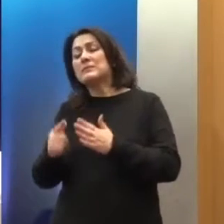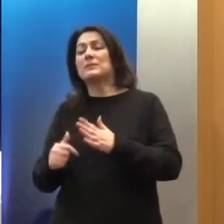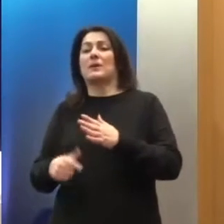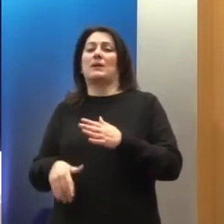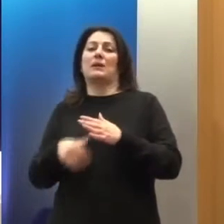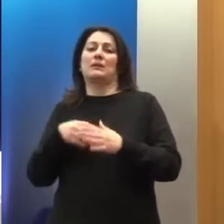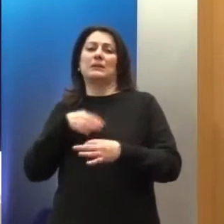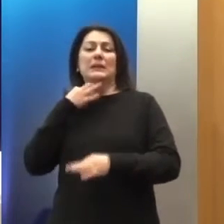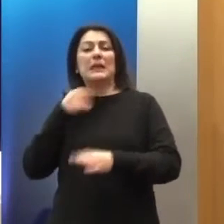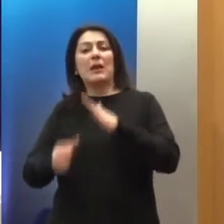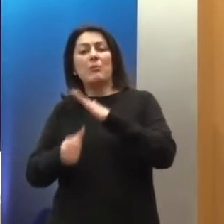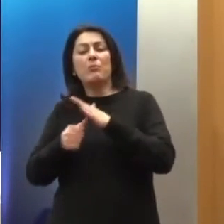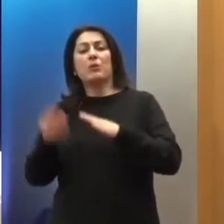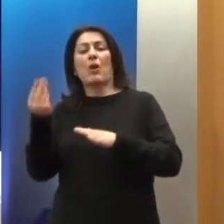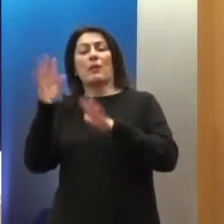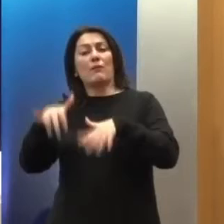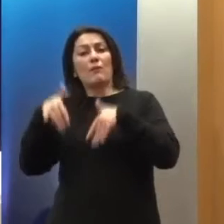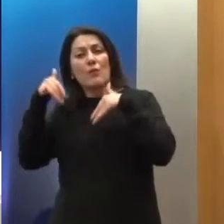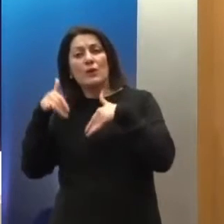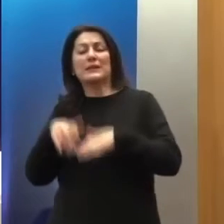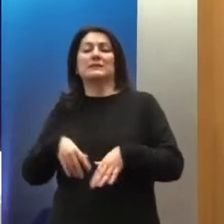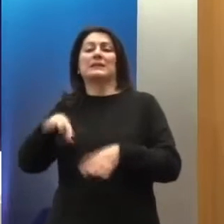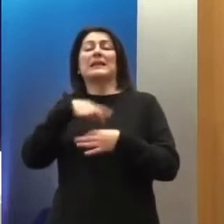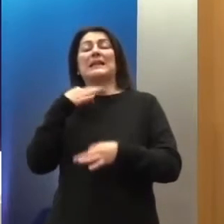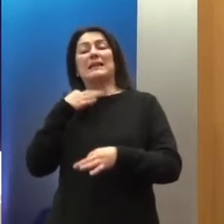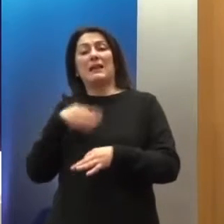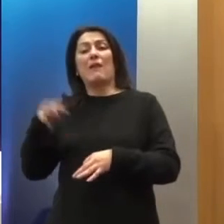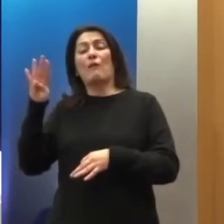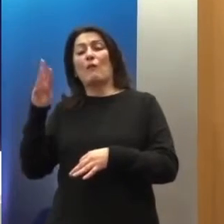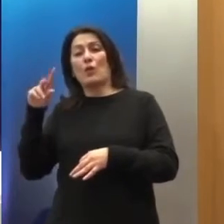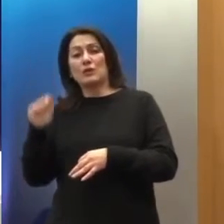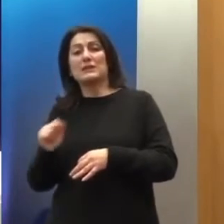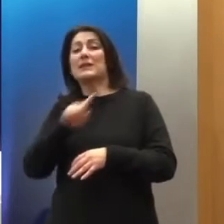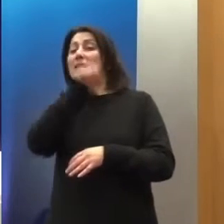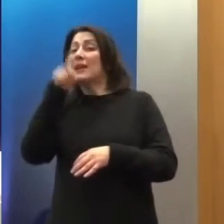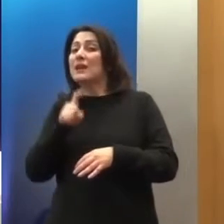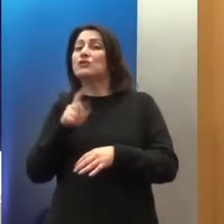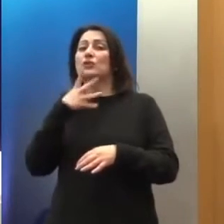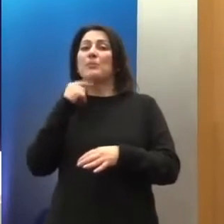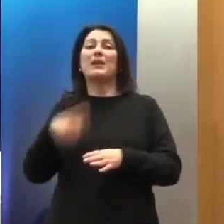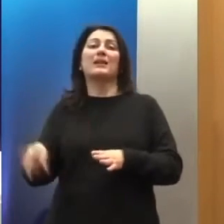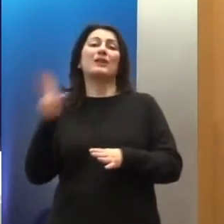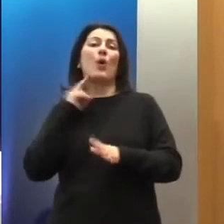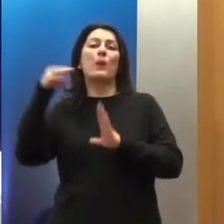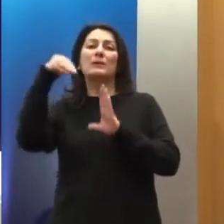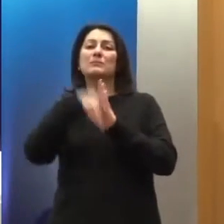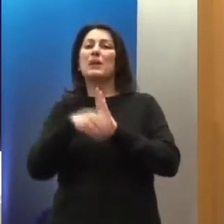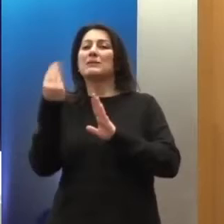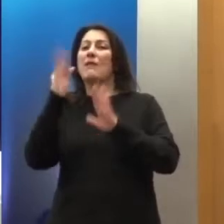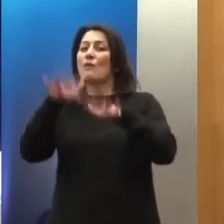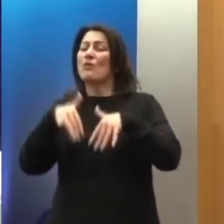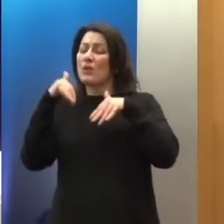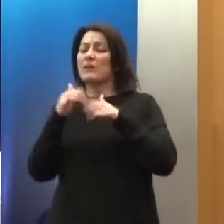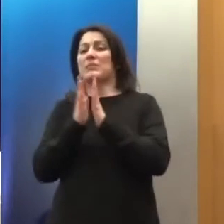Βουλής, νομίζω ότι ο κώδικας δεοντολογίας της Βουλής ίσως θα έπρεπε να έχει μέσα κάποια στοιχεία που αφορούν